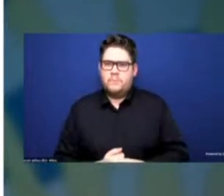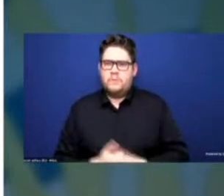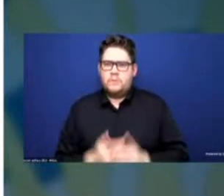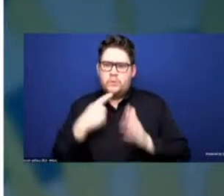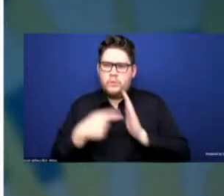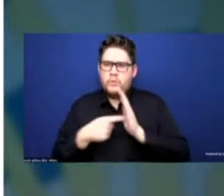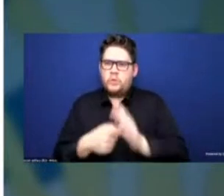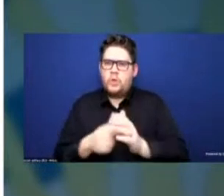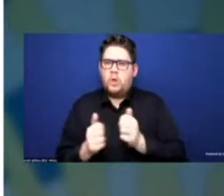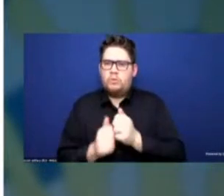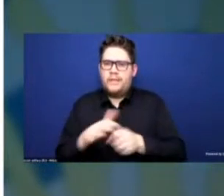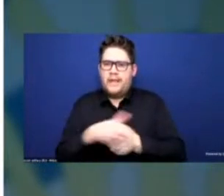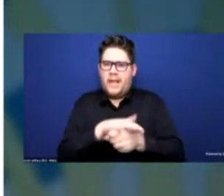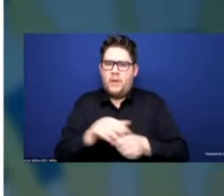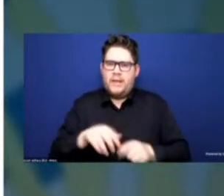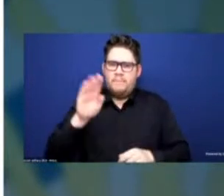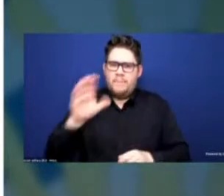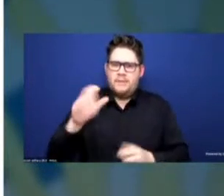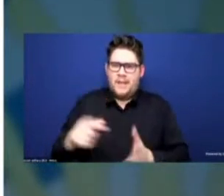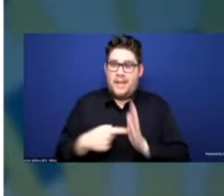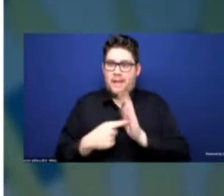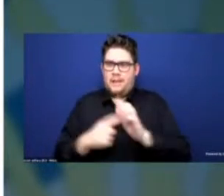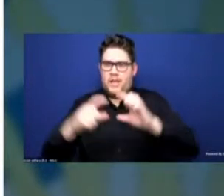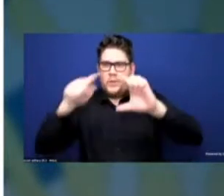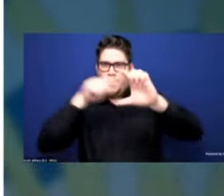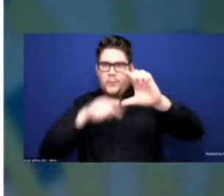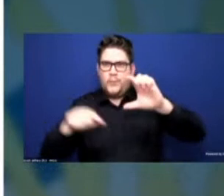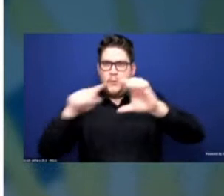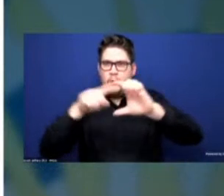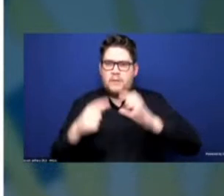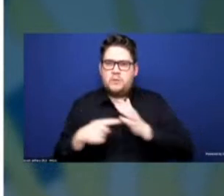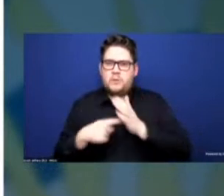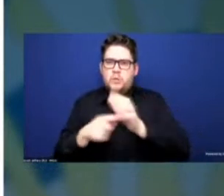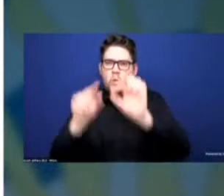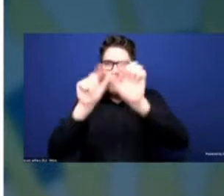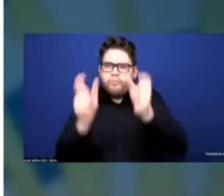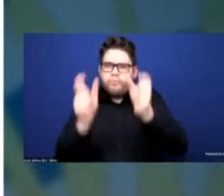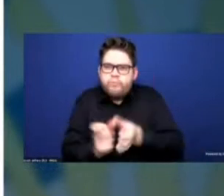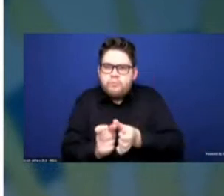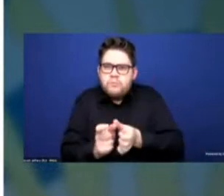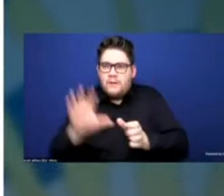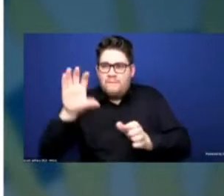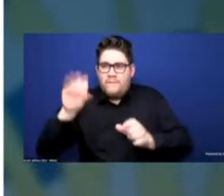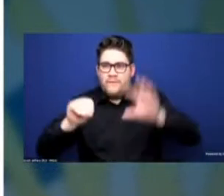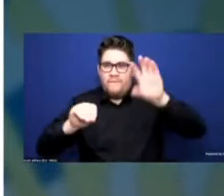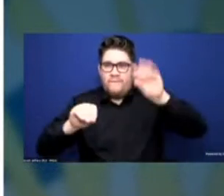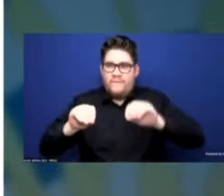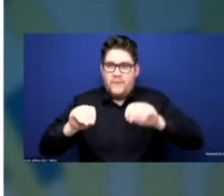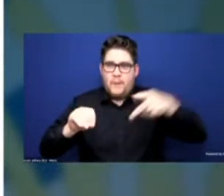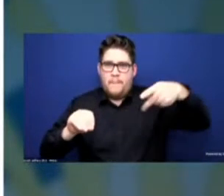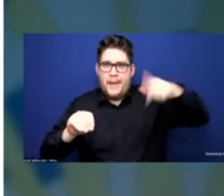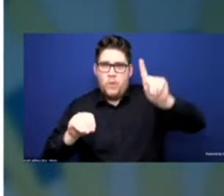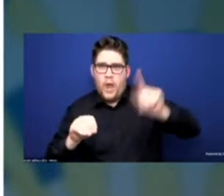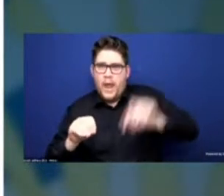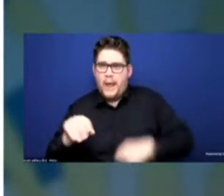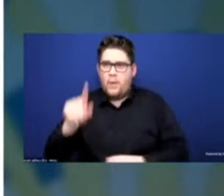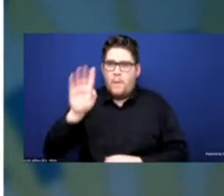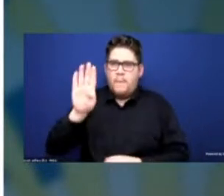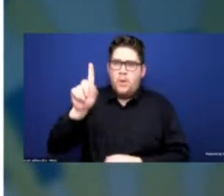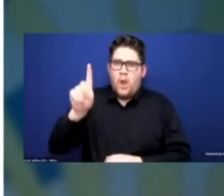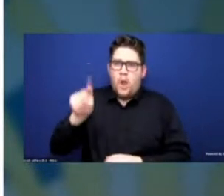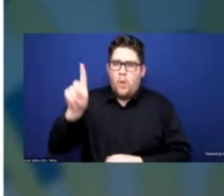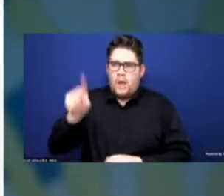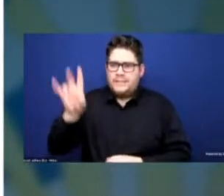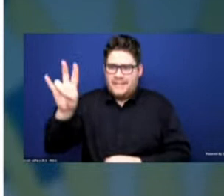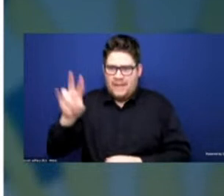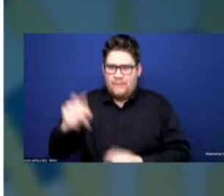样基本上现在英国和变异体和巴西变异体是一半一半飞沙呢不